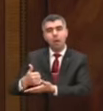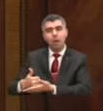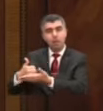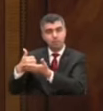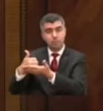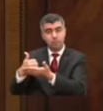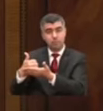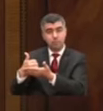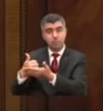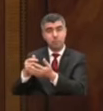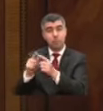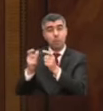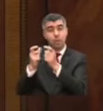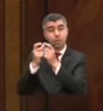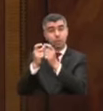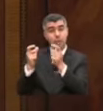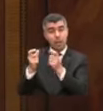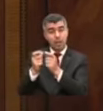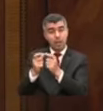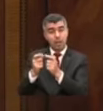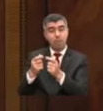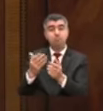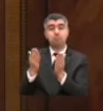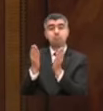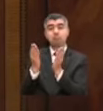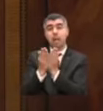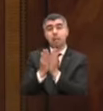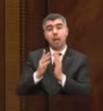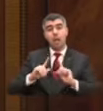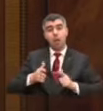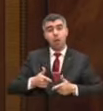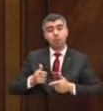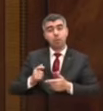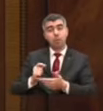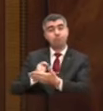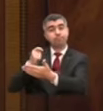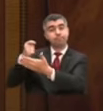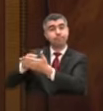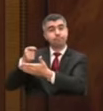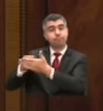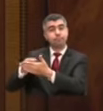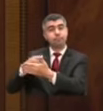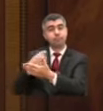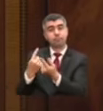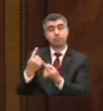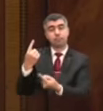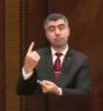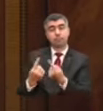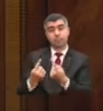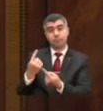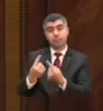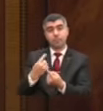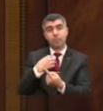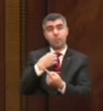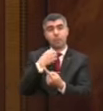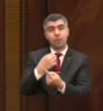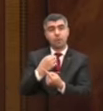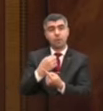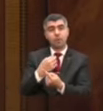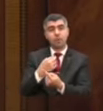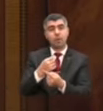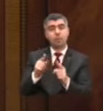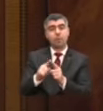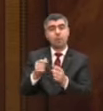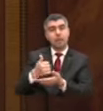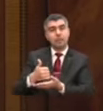مواجهه اللوبيات ديال القطاع الخاص، كيخلصوا المدرسه مضاربين مع اللوبيات اللي ما عرفتش انا الان كيستافدوا من بعض الامتيازات الغير مفهومه، غيتقال لي ما خداوش